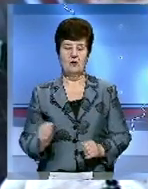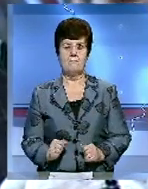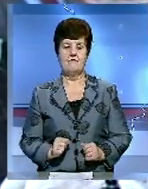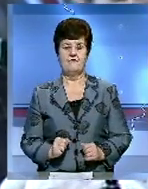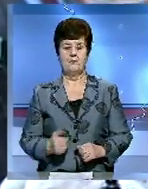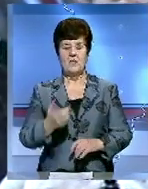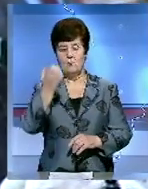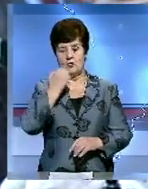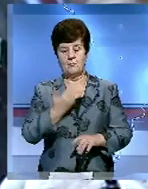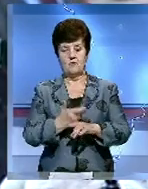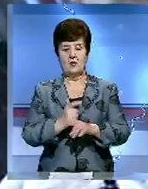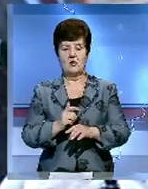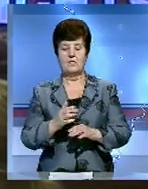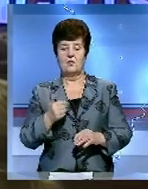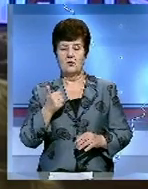Thank you very much!